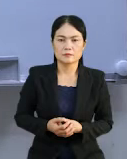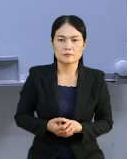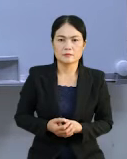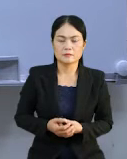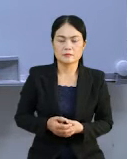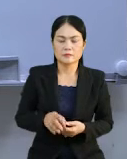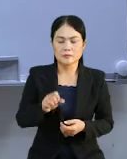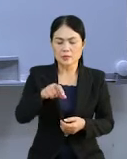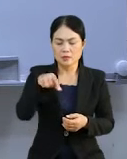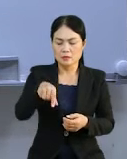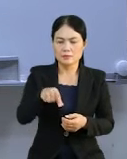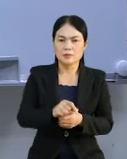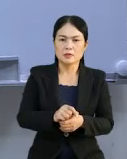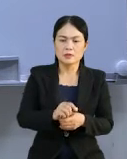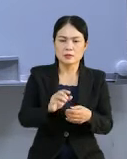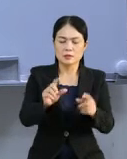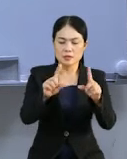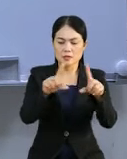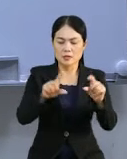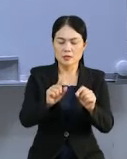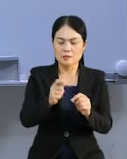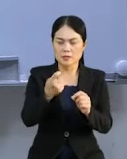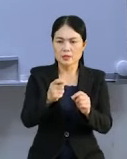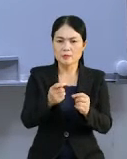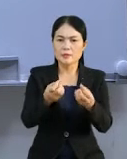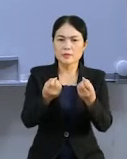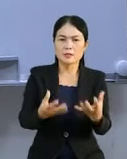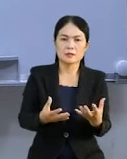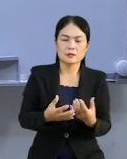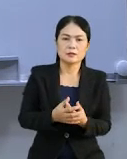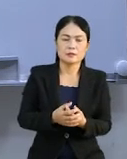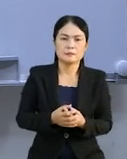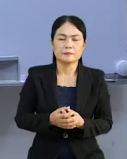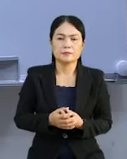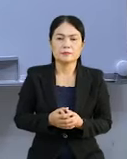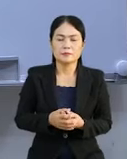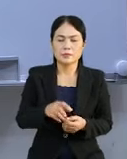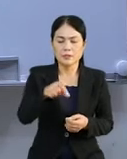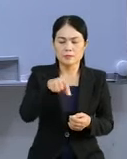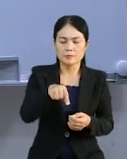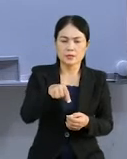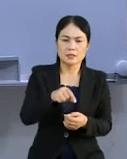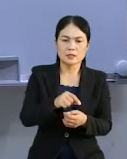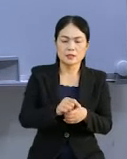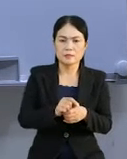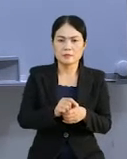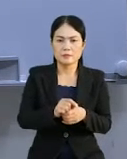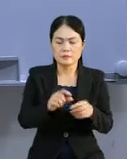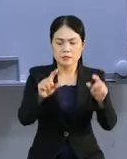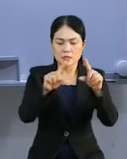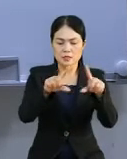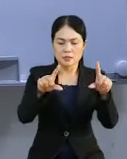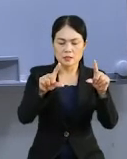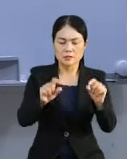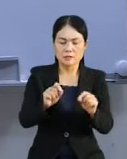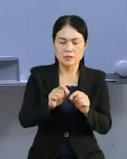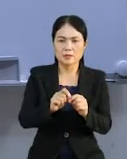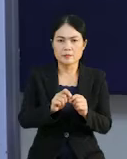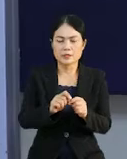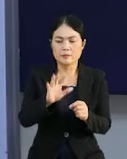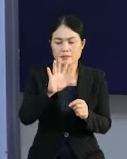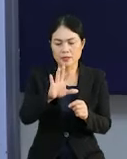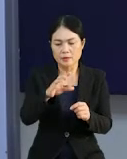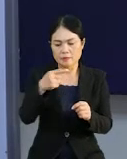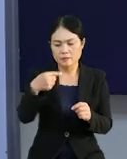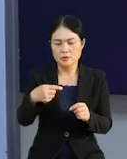chà chà con mơ rụp có cỡ đá prạ màn con chà rụp có cứ cỡ đá prạ 5000 riel